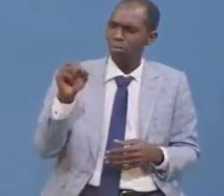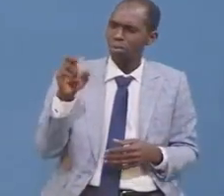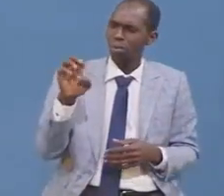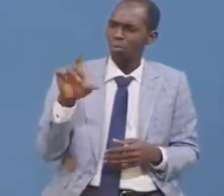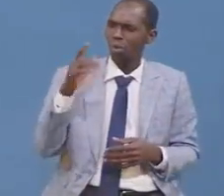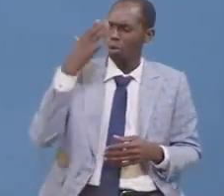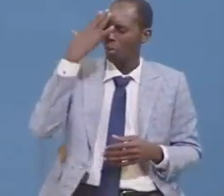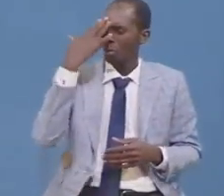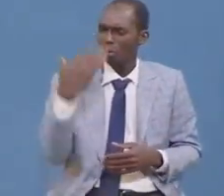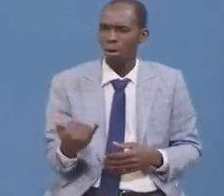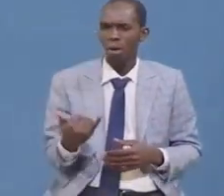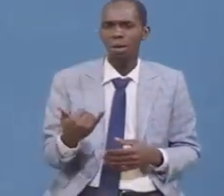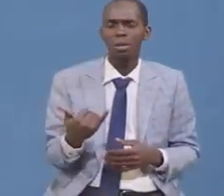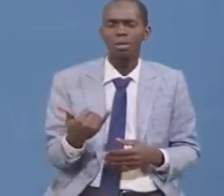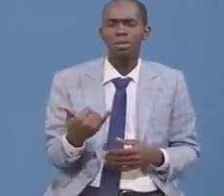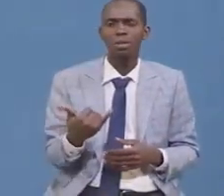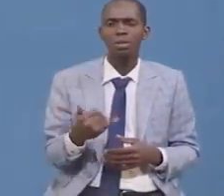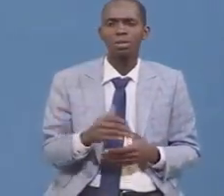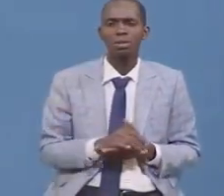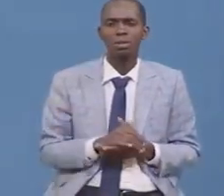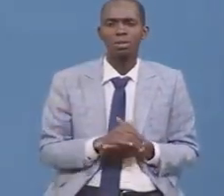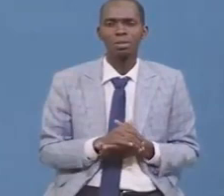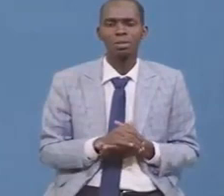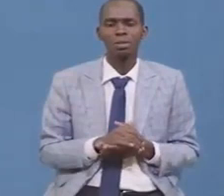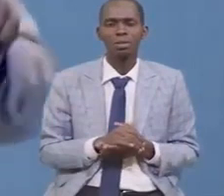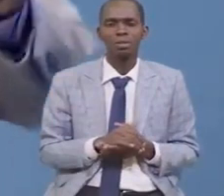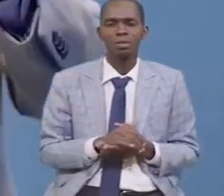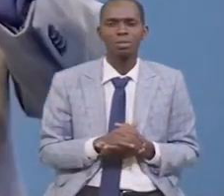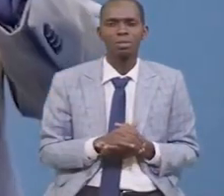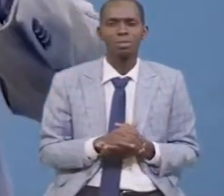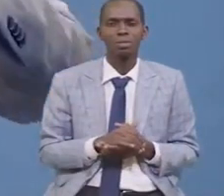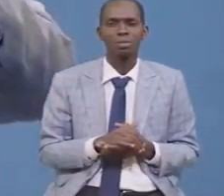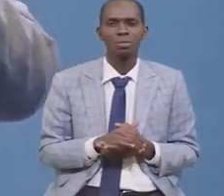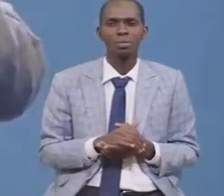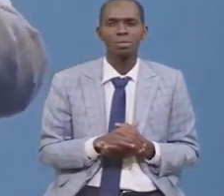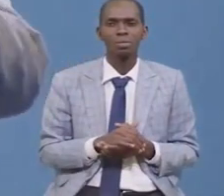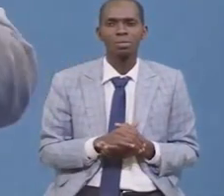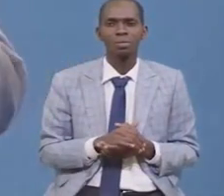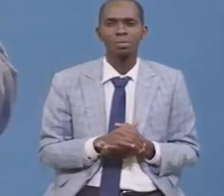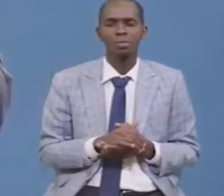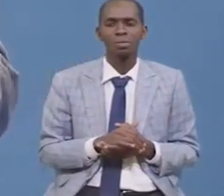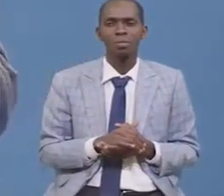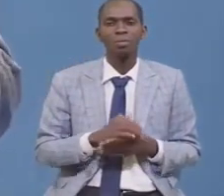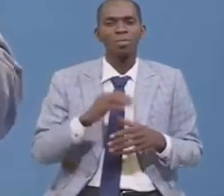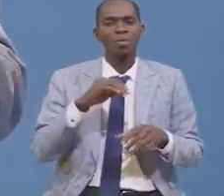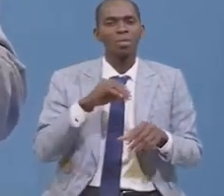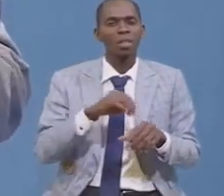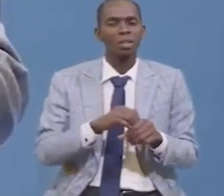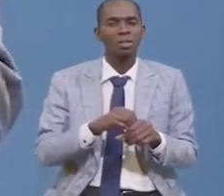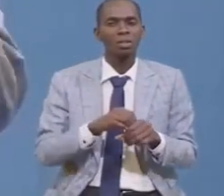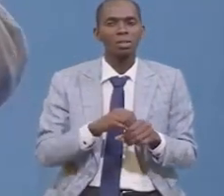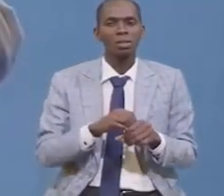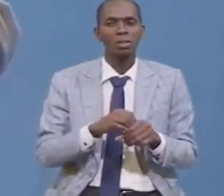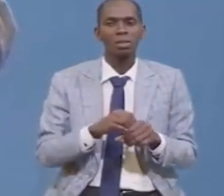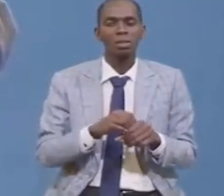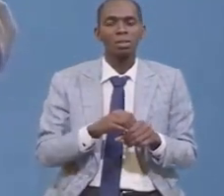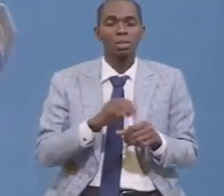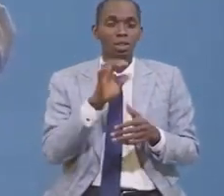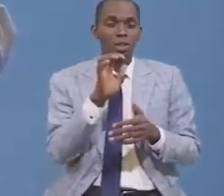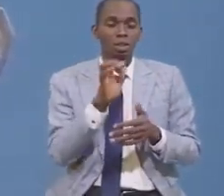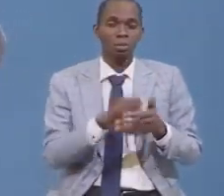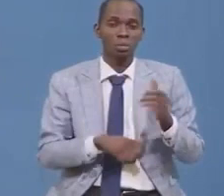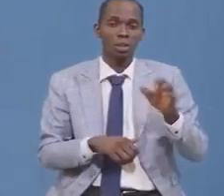ఎవరో వచ్చారు, తైలం తల మీద పోస్తున్నారు, భుజాల మీద, వస్త్రాల మీద, కింద వరకు కారుతుంది, ఎందుకు? In chapter 16 he didn't